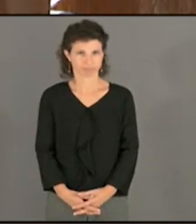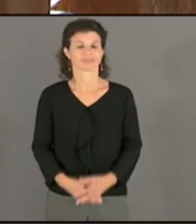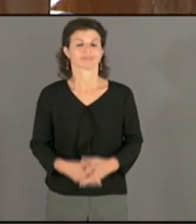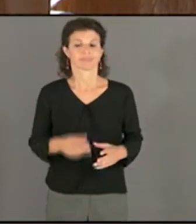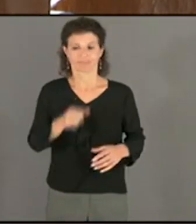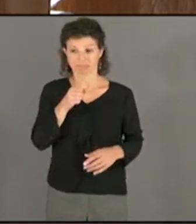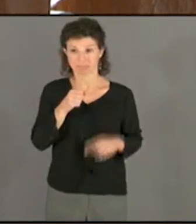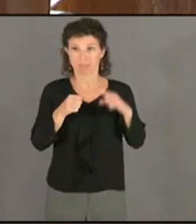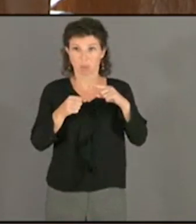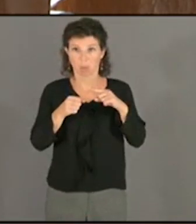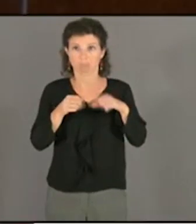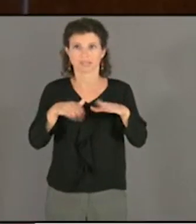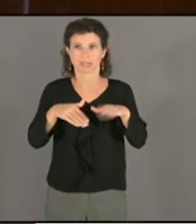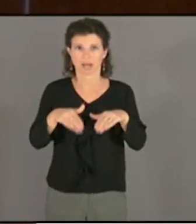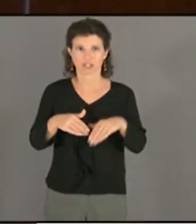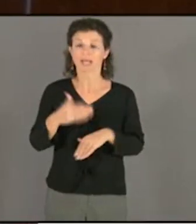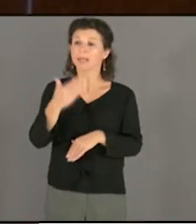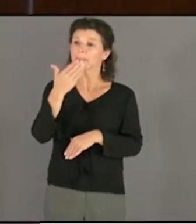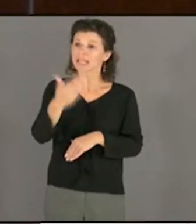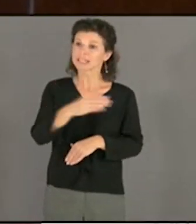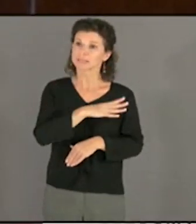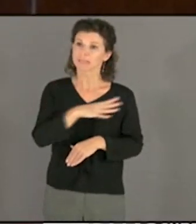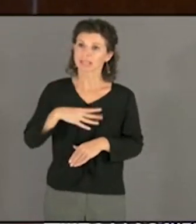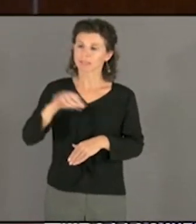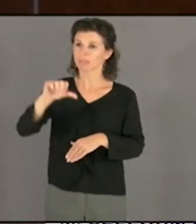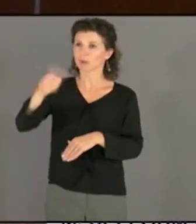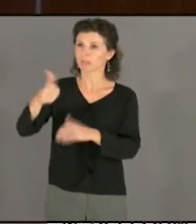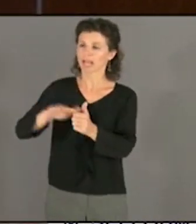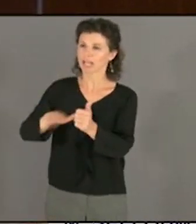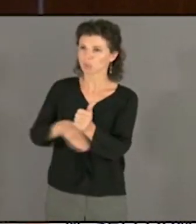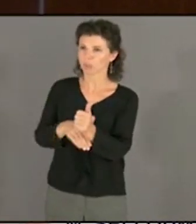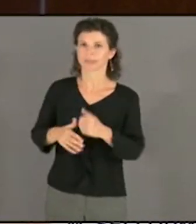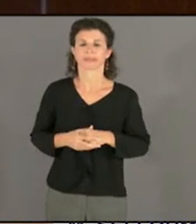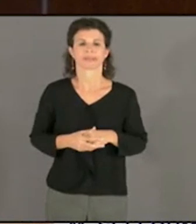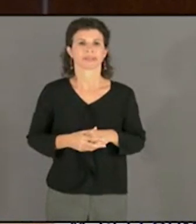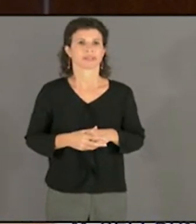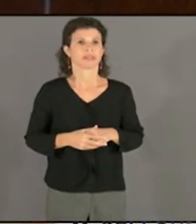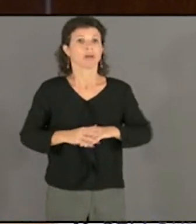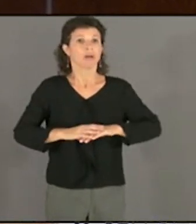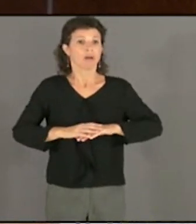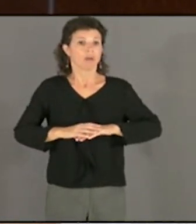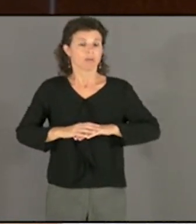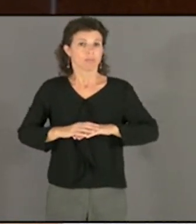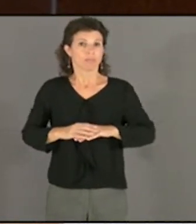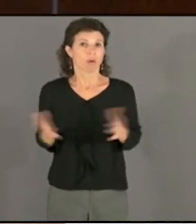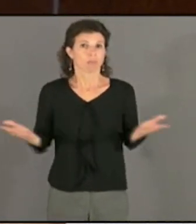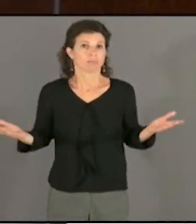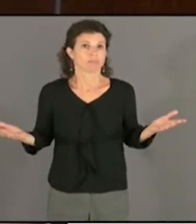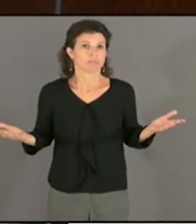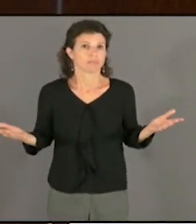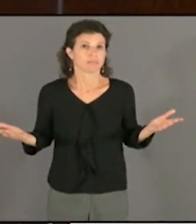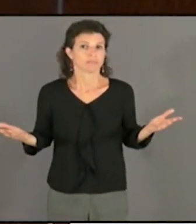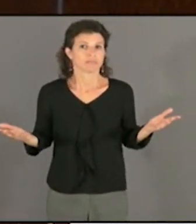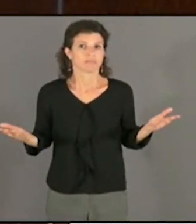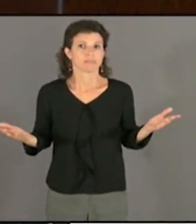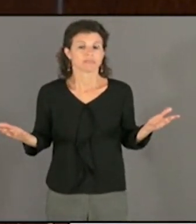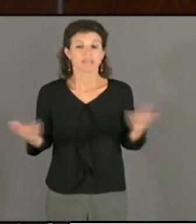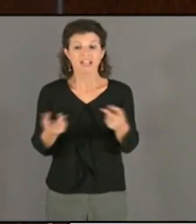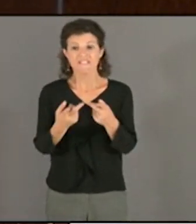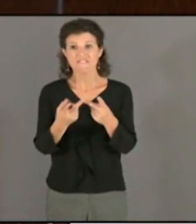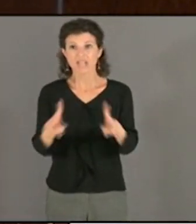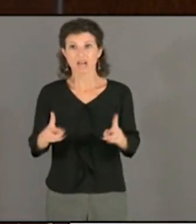Merci, Madame la Première adjointe. Bon, la ville est en cessation de